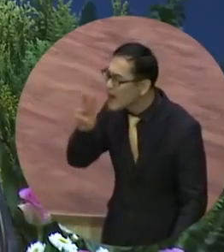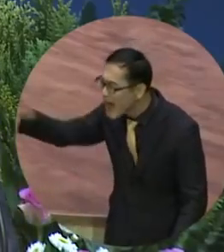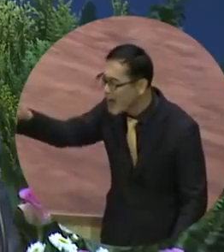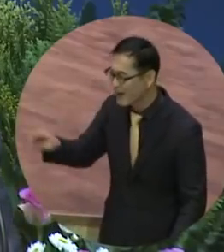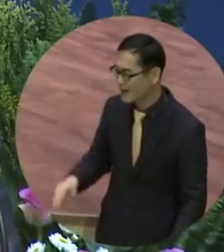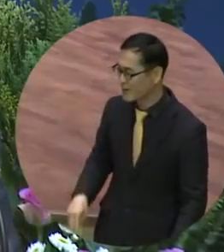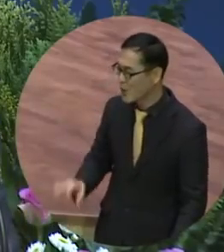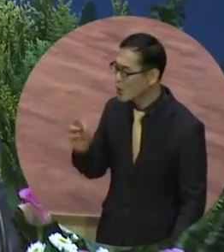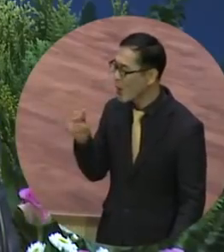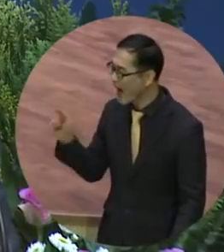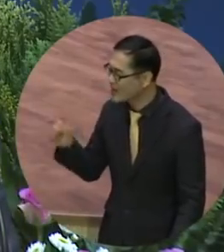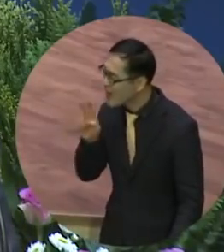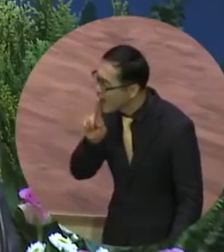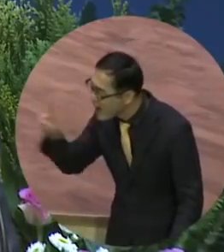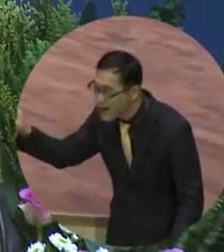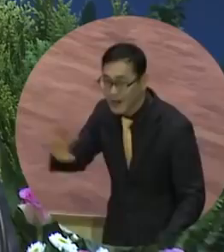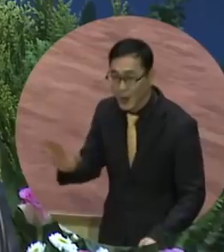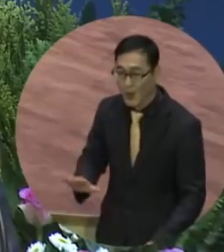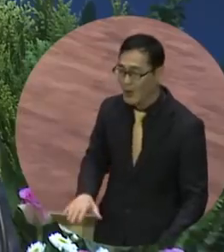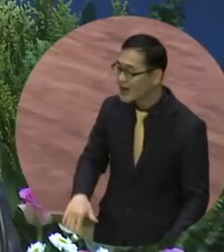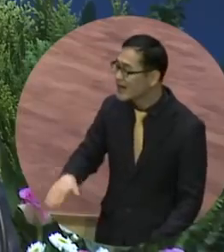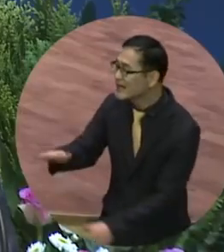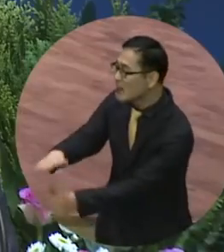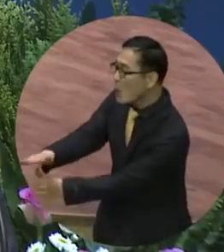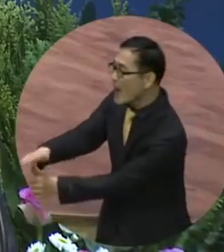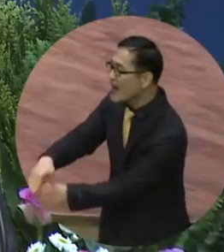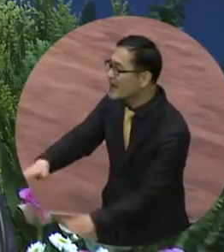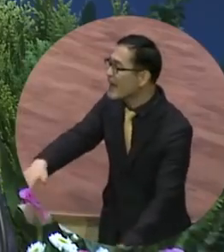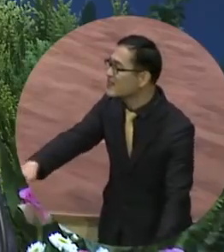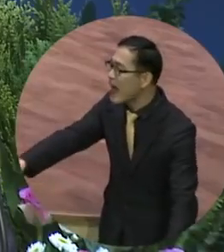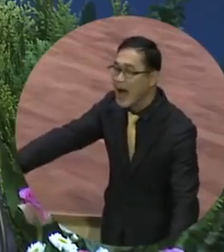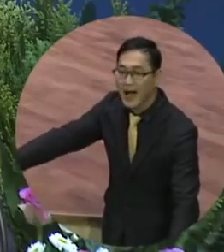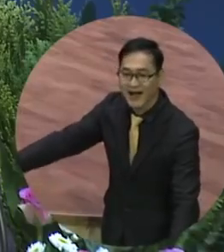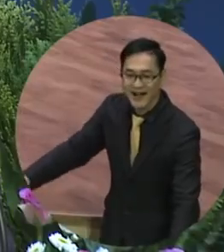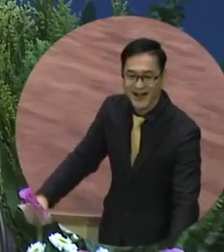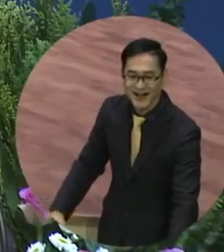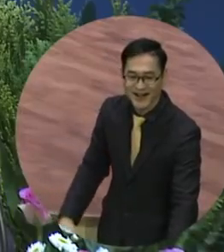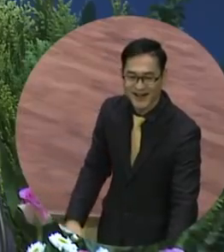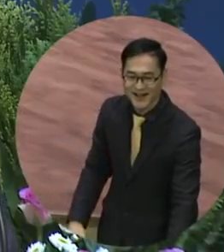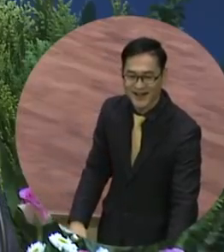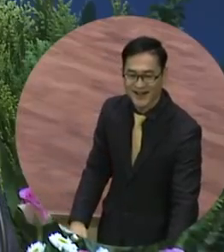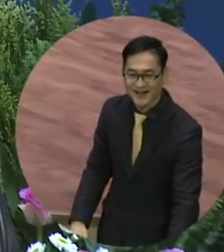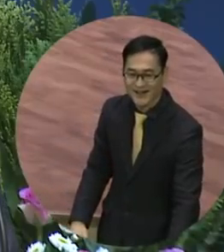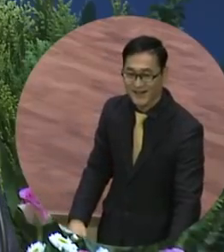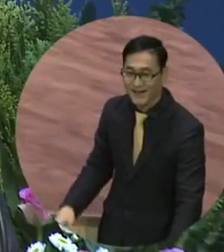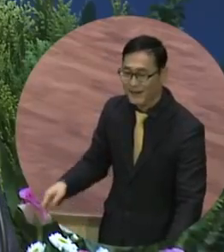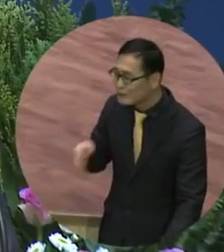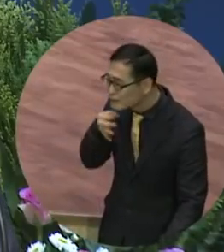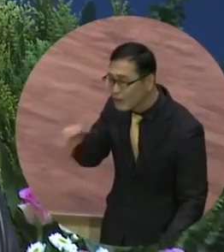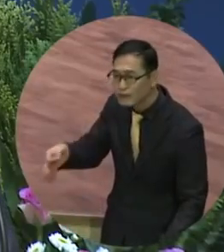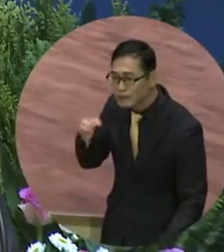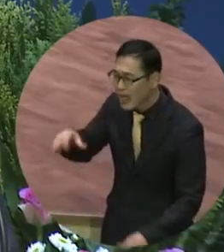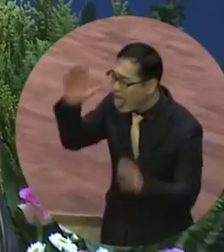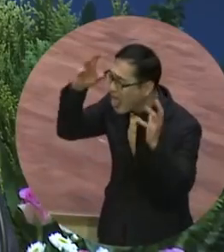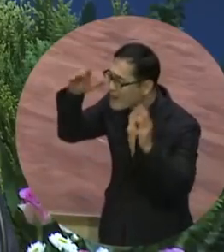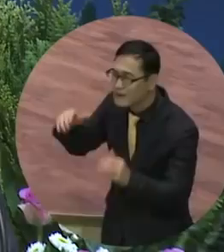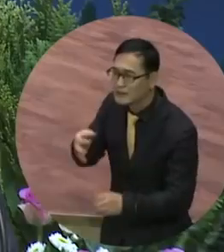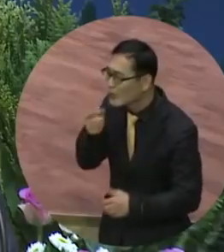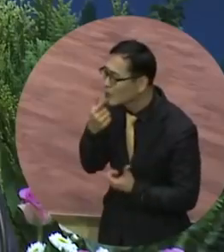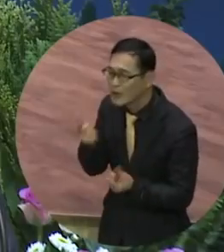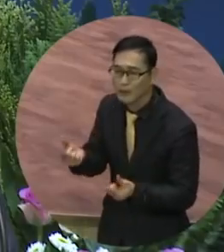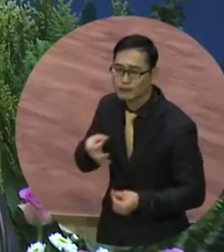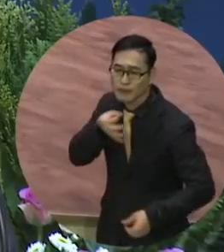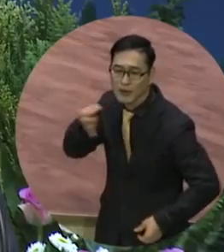이 얘들아 할 때는요. 여기 말은 이 파이디아 이 말은요. 얘들아라고 해석을